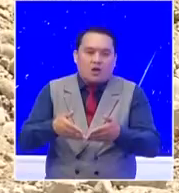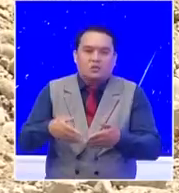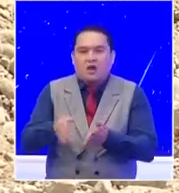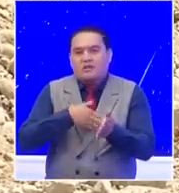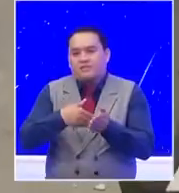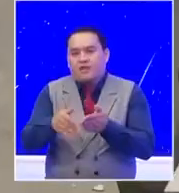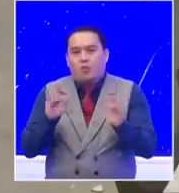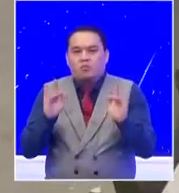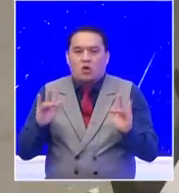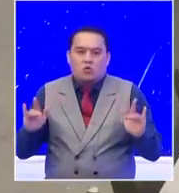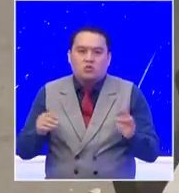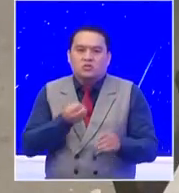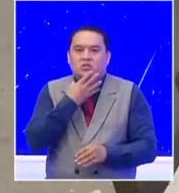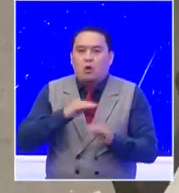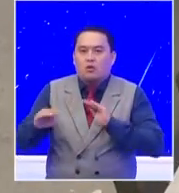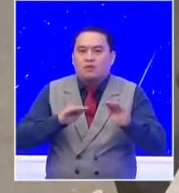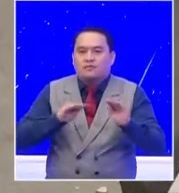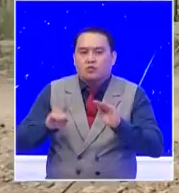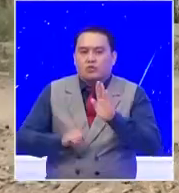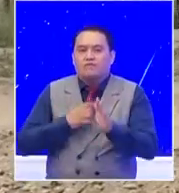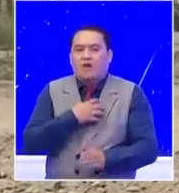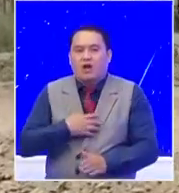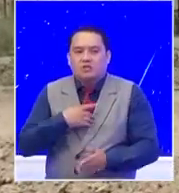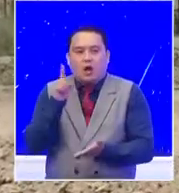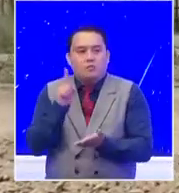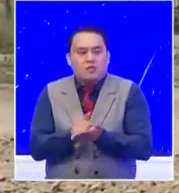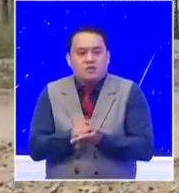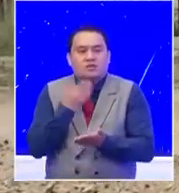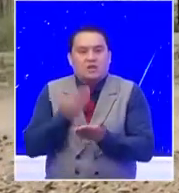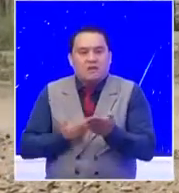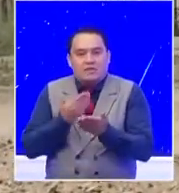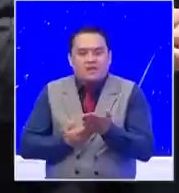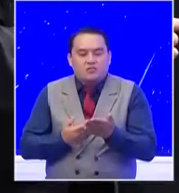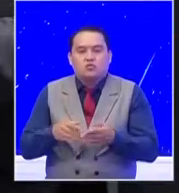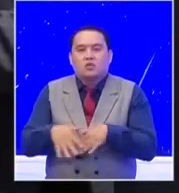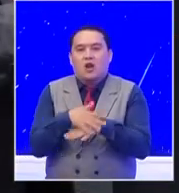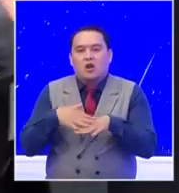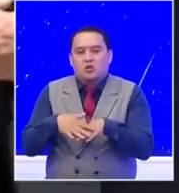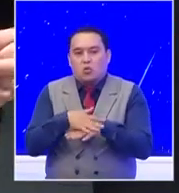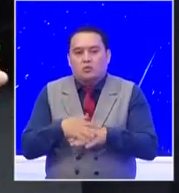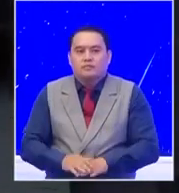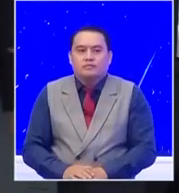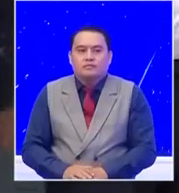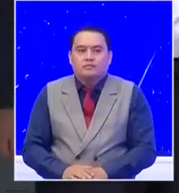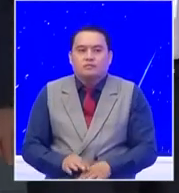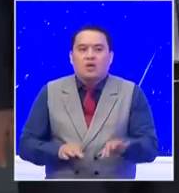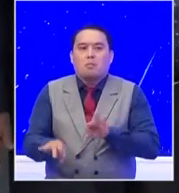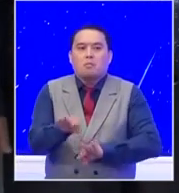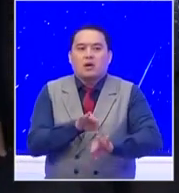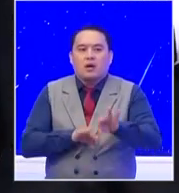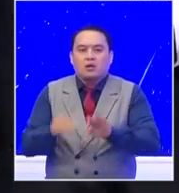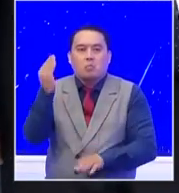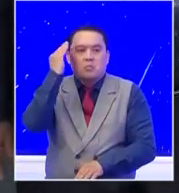скамейки, приводят в порядок зеленые насаждения. И что важно, обязательно советуются с жильцами. В проекте жителей мнение